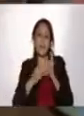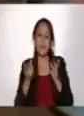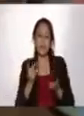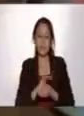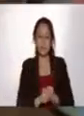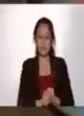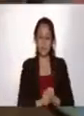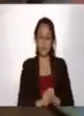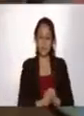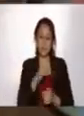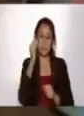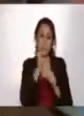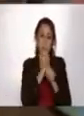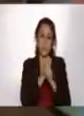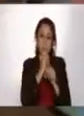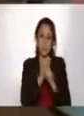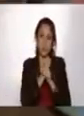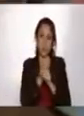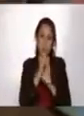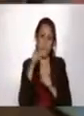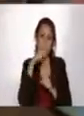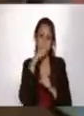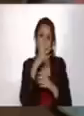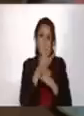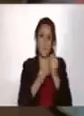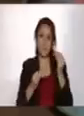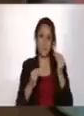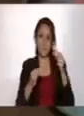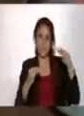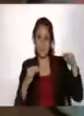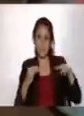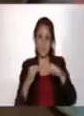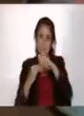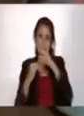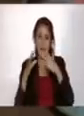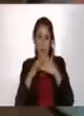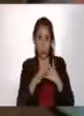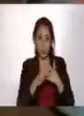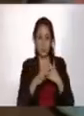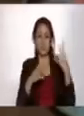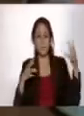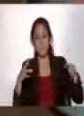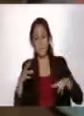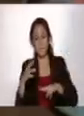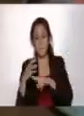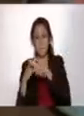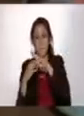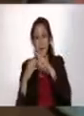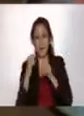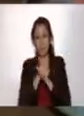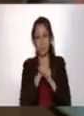أنا كنت في يوم كنت بشتغل وجاي أنا وهي، خدتها معايا بقى مع البنت الأخرانية اتجوزت، خدتها معايا